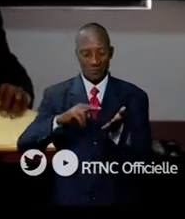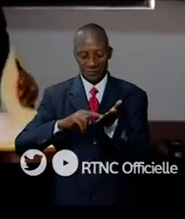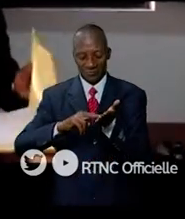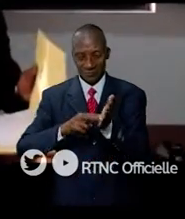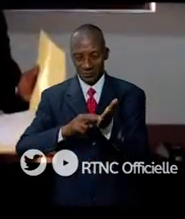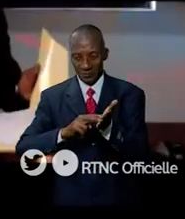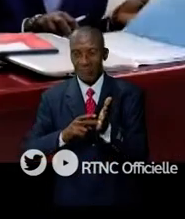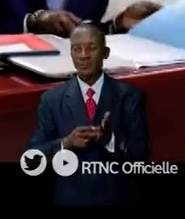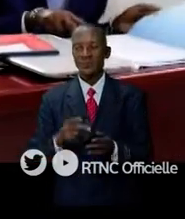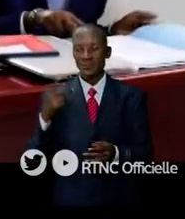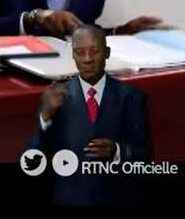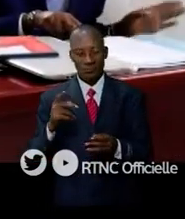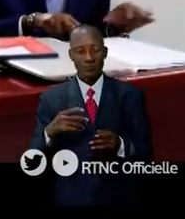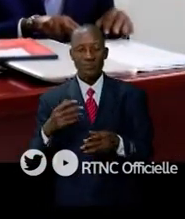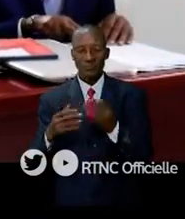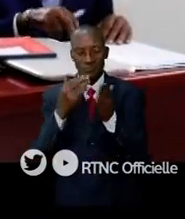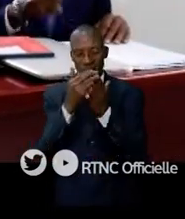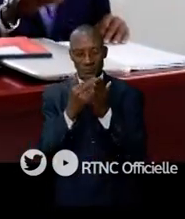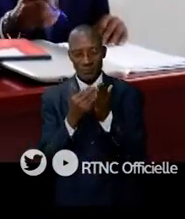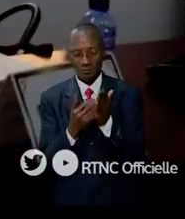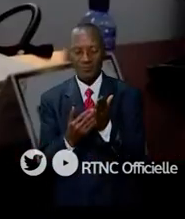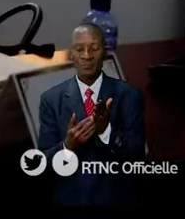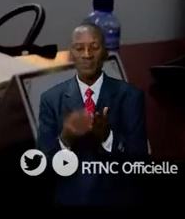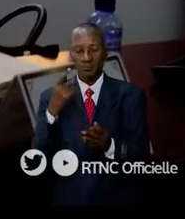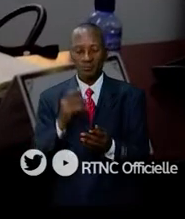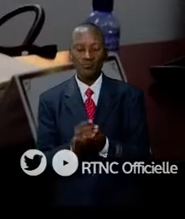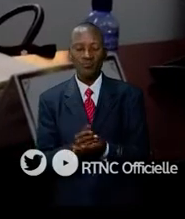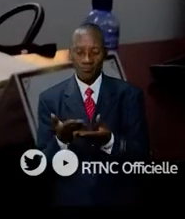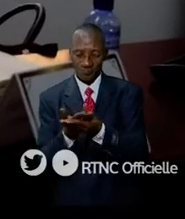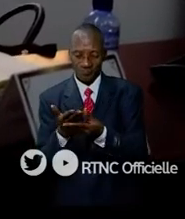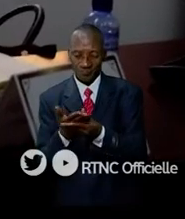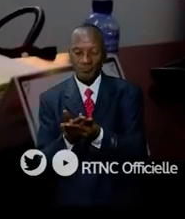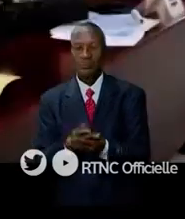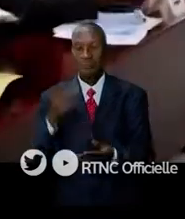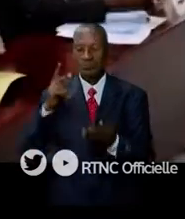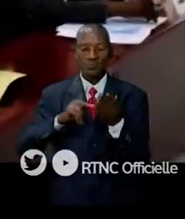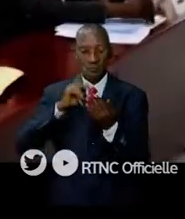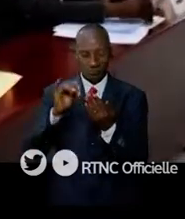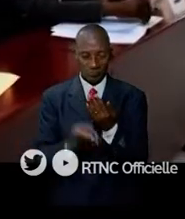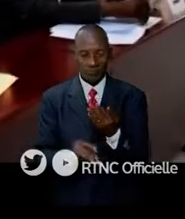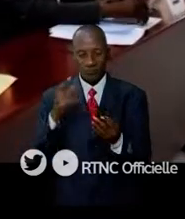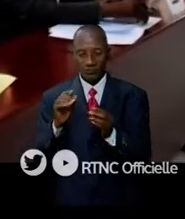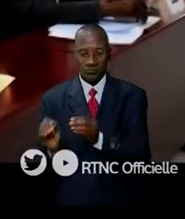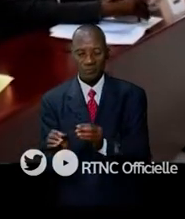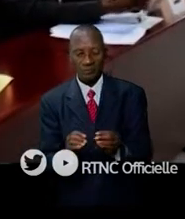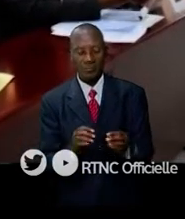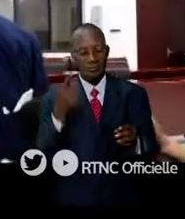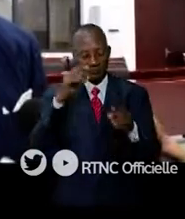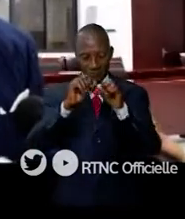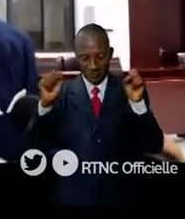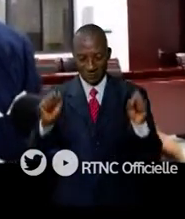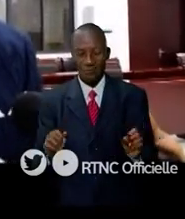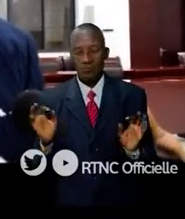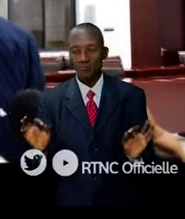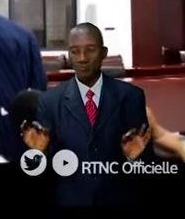sur les titres de faisabilité sur la mise en place d'un cahier des charges d'un projet portant organisation de ces systèmes. Cette étude